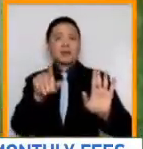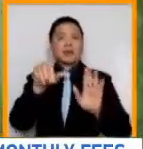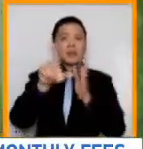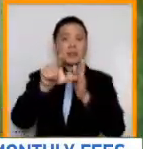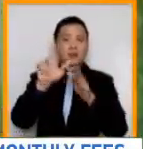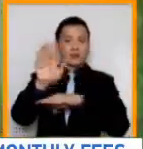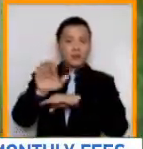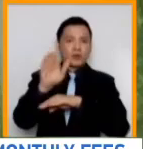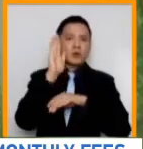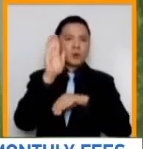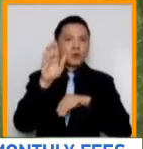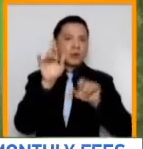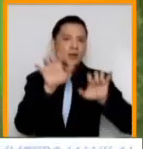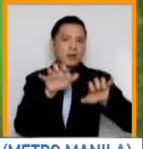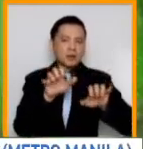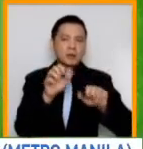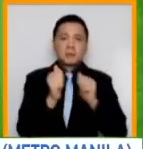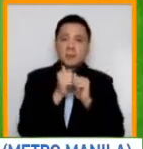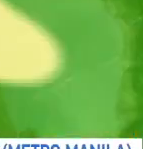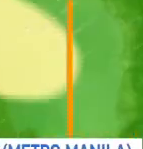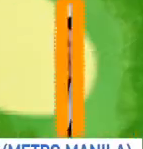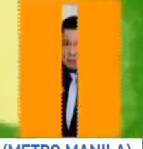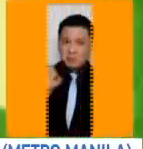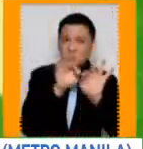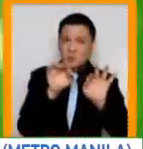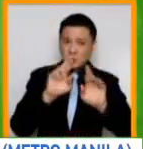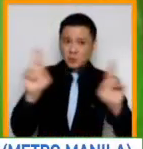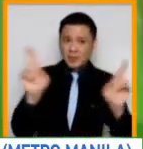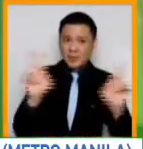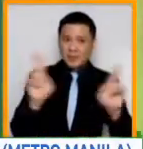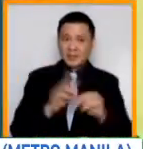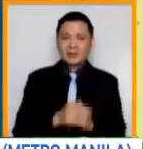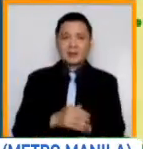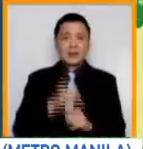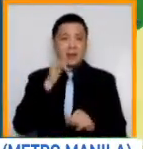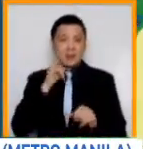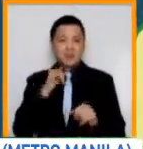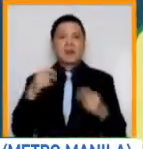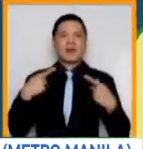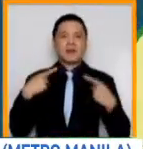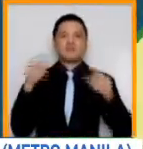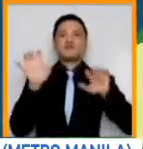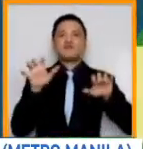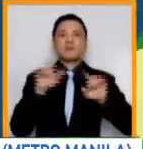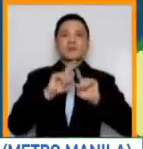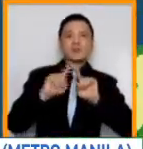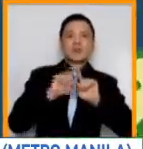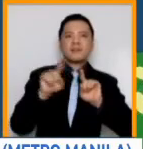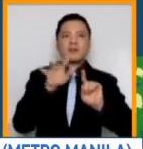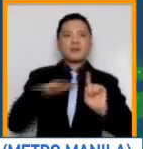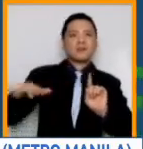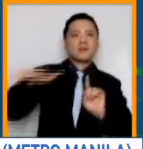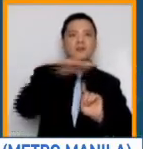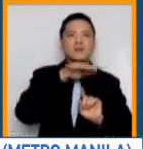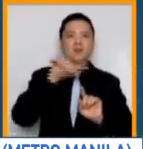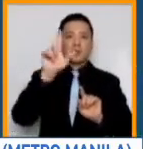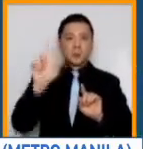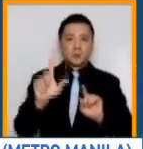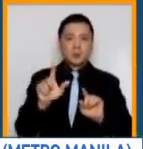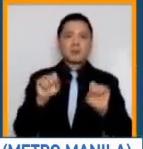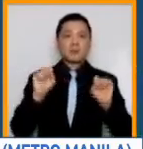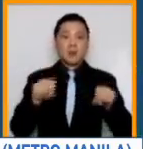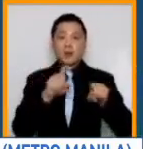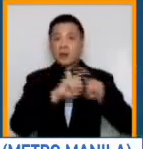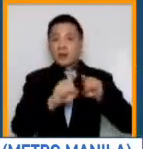kaya maging I am ready pa rin. Asahan din po maghapong ulan sa iba pang bahagi ng Luzon. Posible ang malalakas na ulan sa mga rehiyon ng